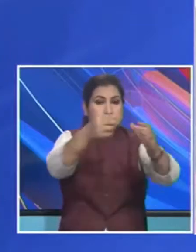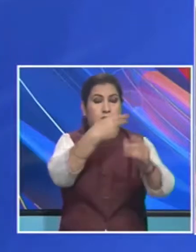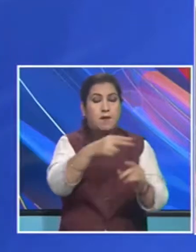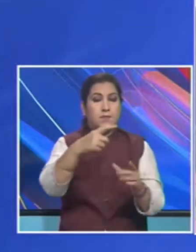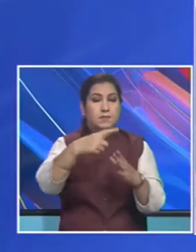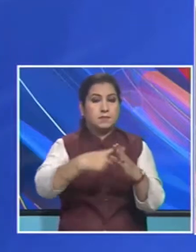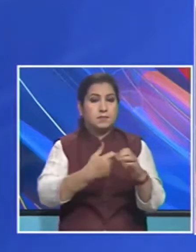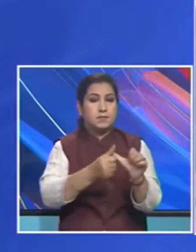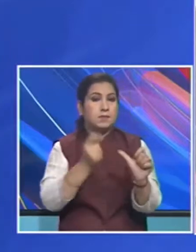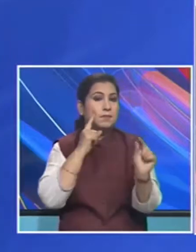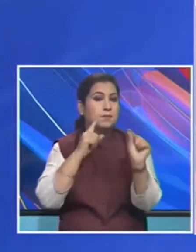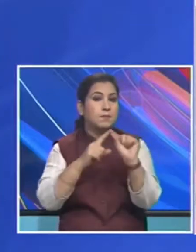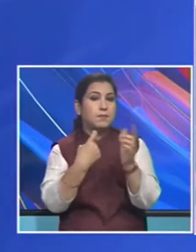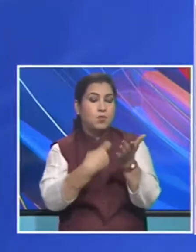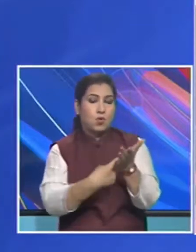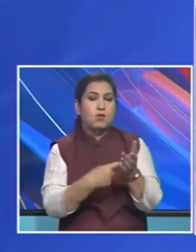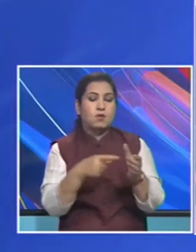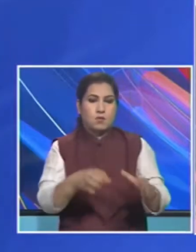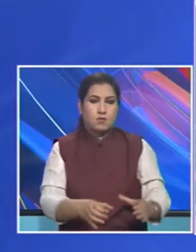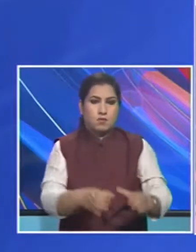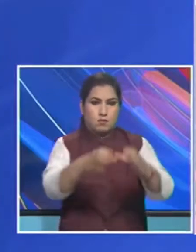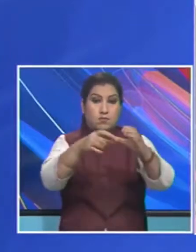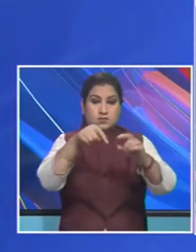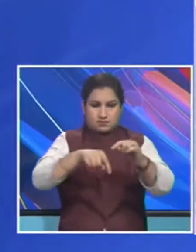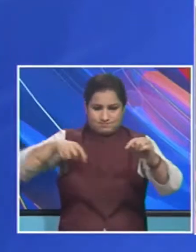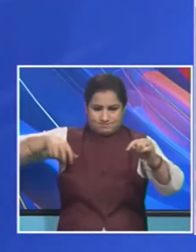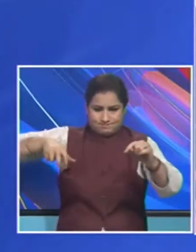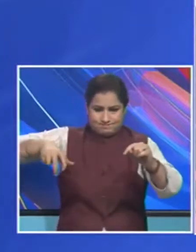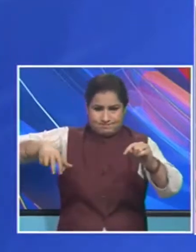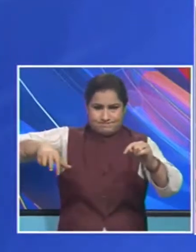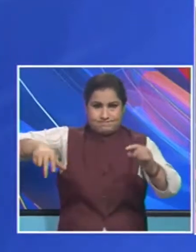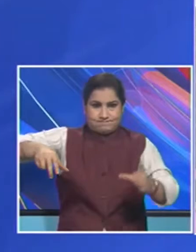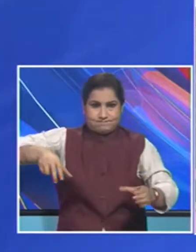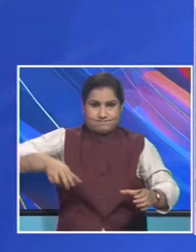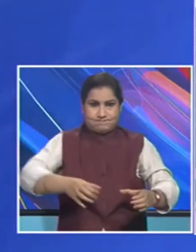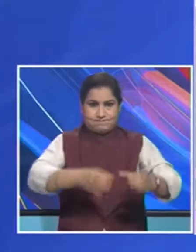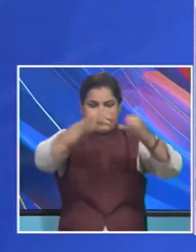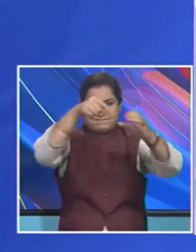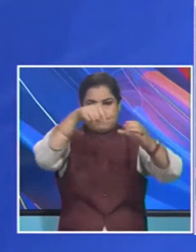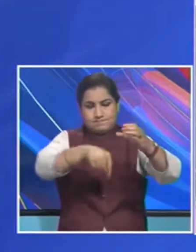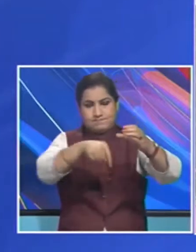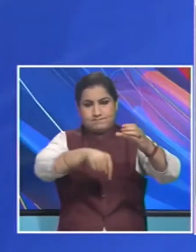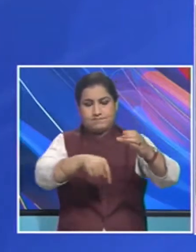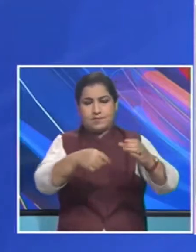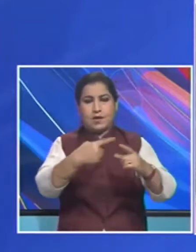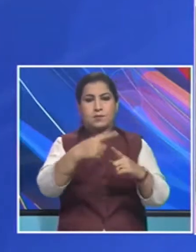ये काफिला, जो अग्रसर है संसद भवन की ओर।